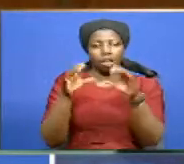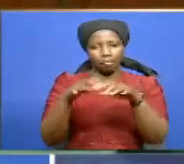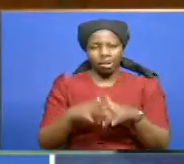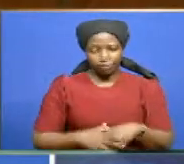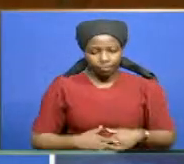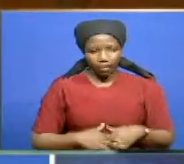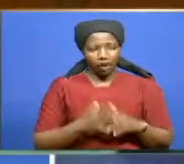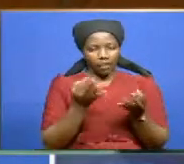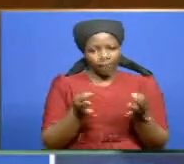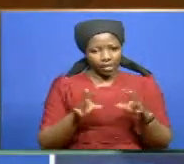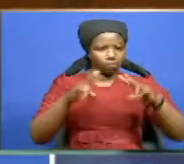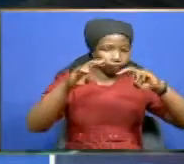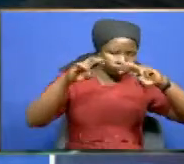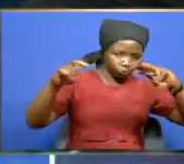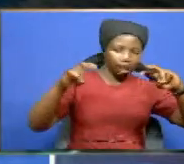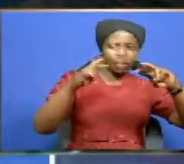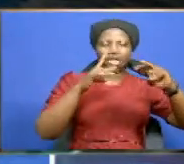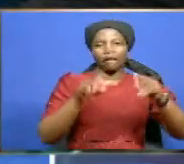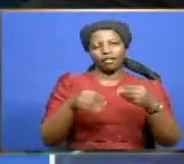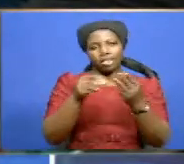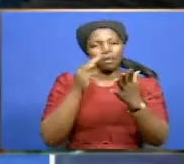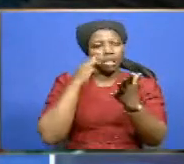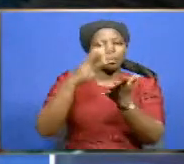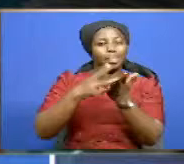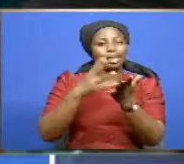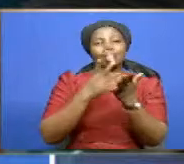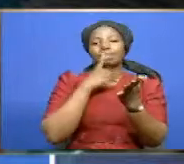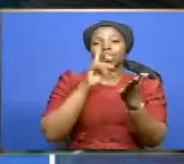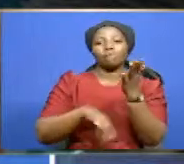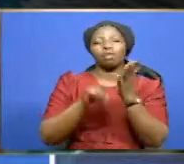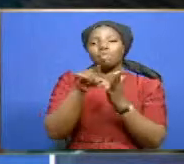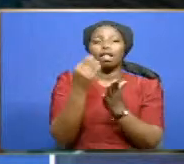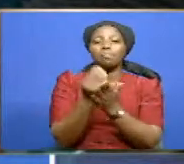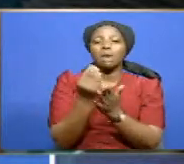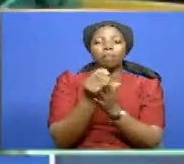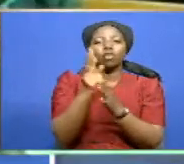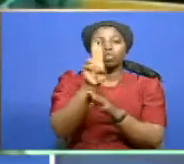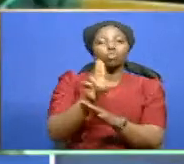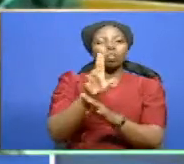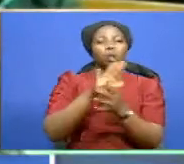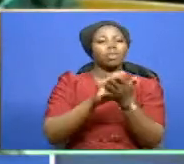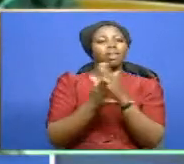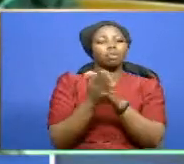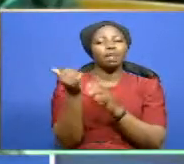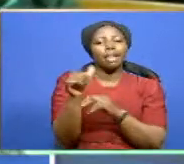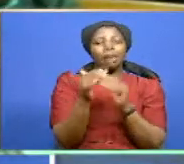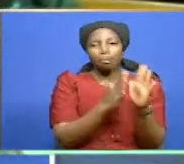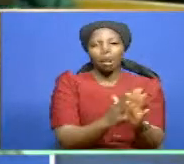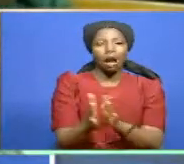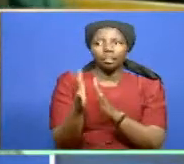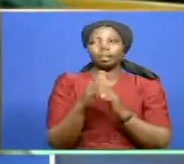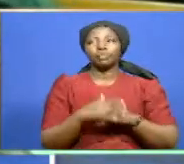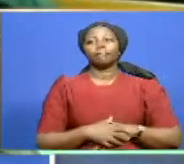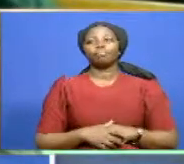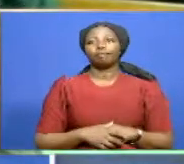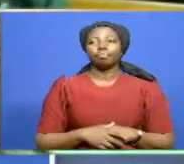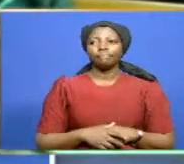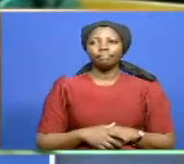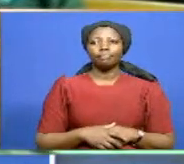John Kilu ametoa ushahidi kuwa pesa hizo zilitumiwa bila kupangiwa. It had an administrative office in